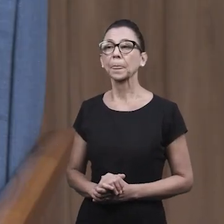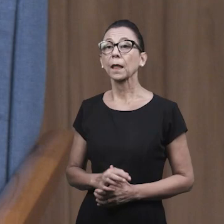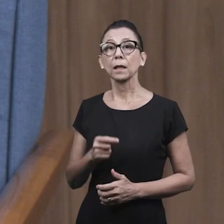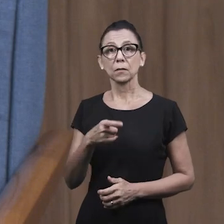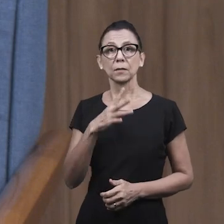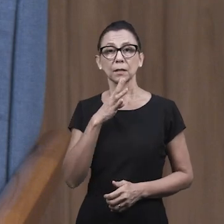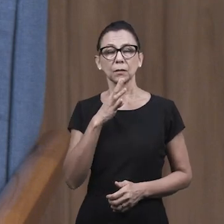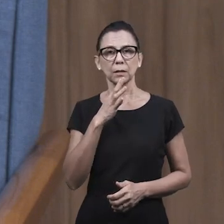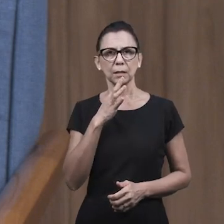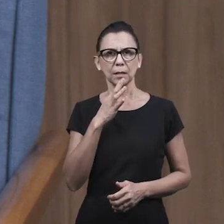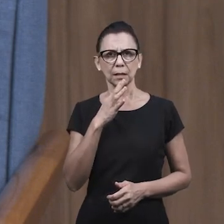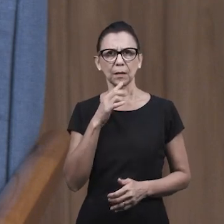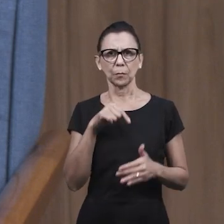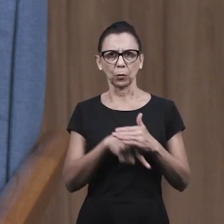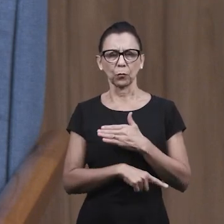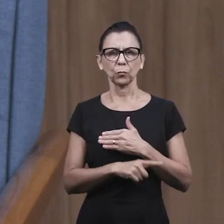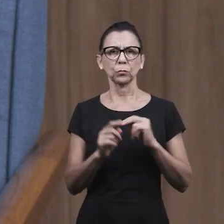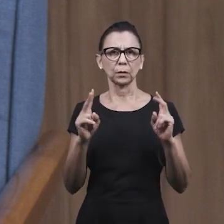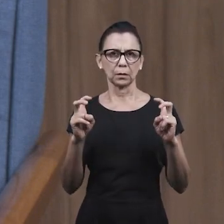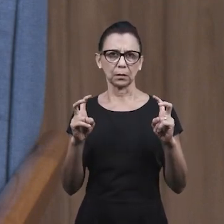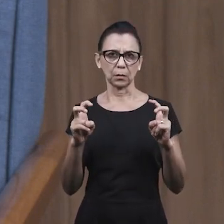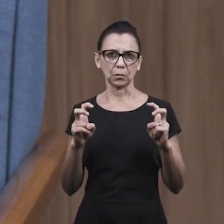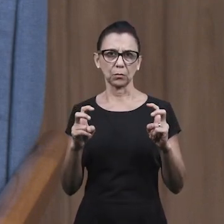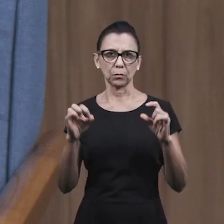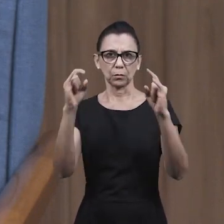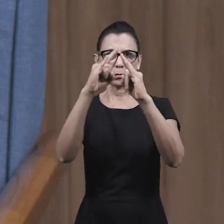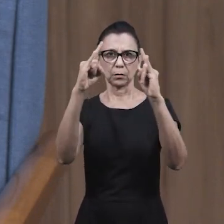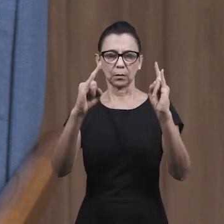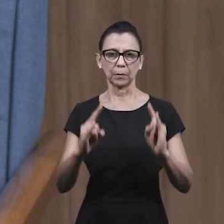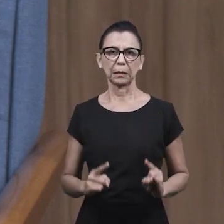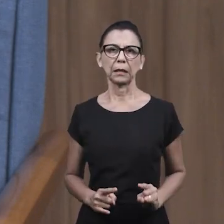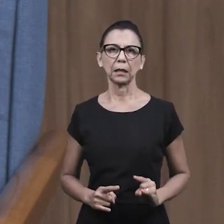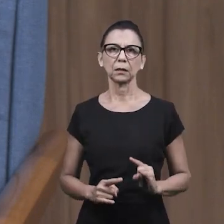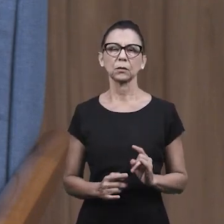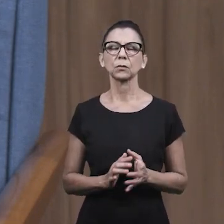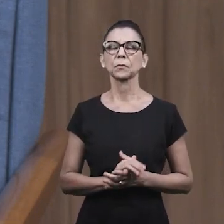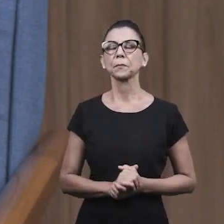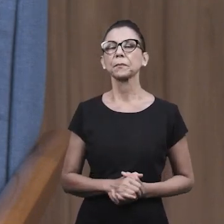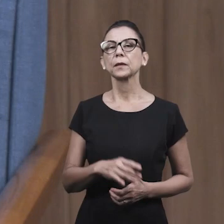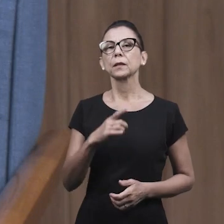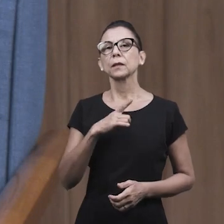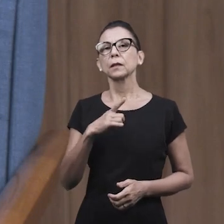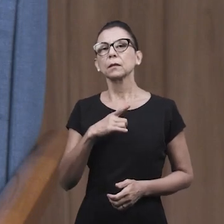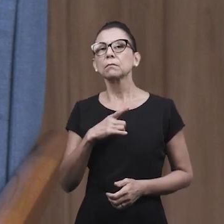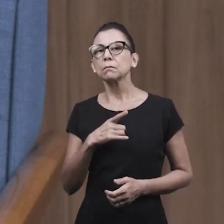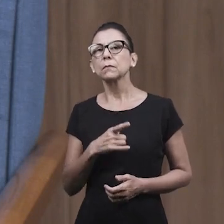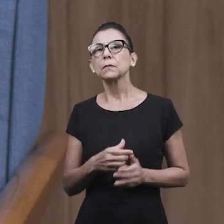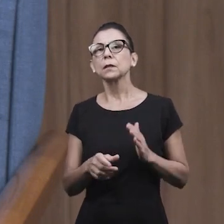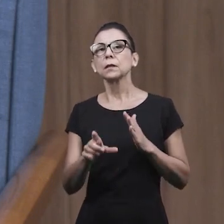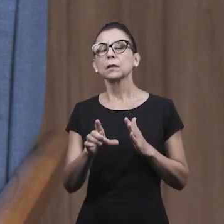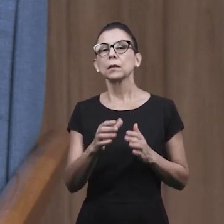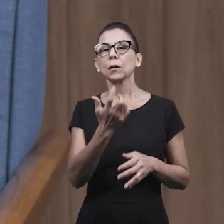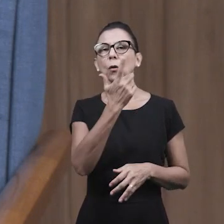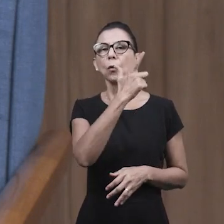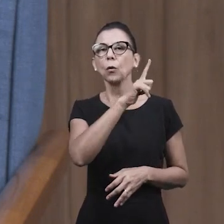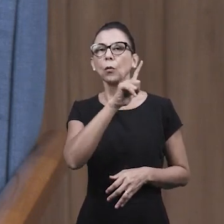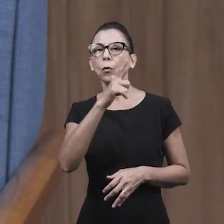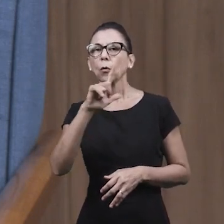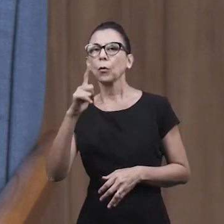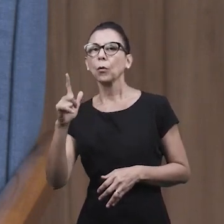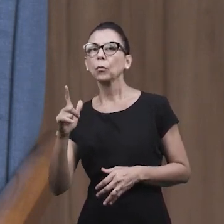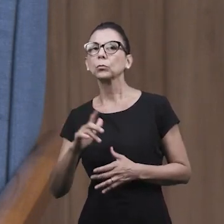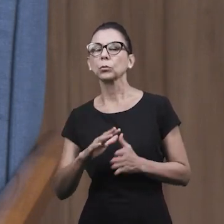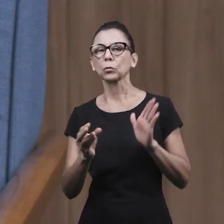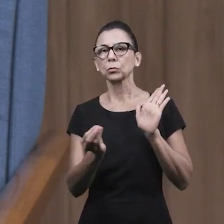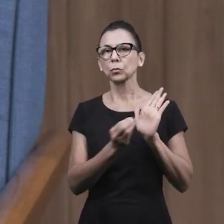vous inviter d'ailleurs, si vous voulez connaître davantage de ce sujet, nous avons des éditions précédentes de la promotion. Le